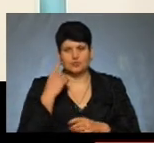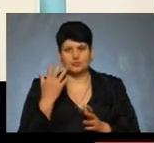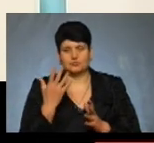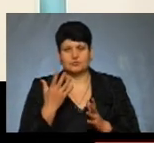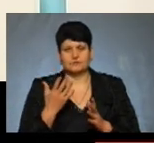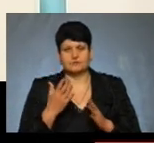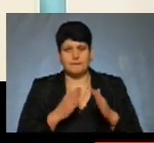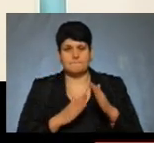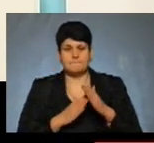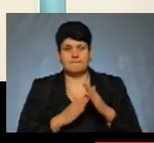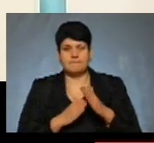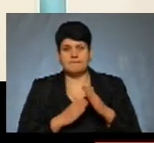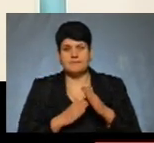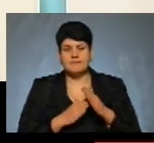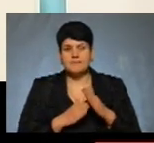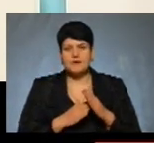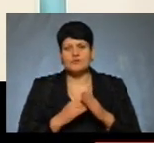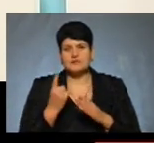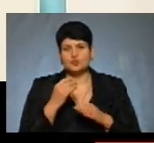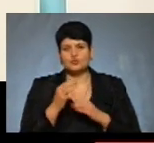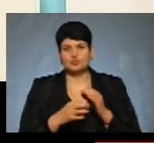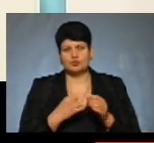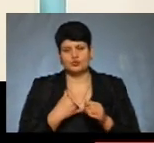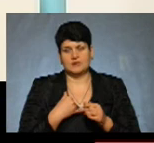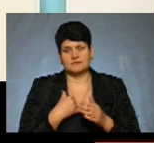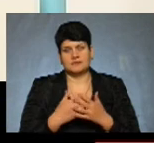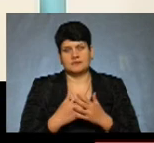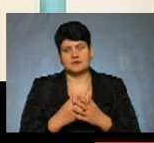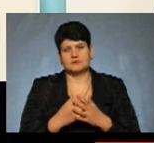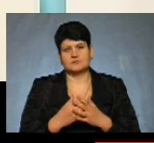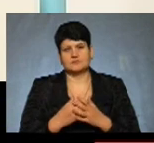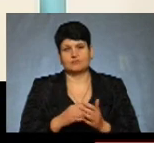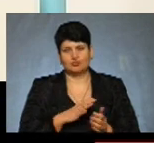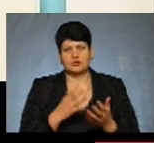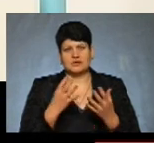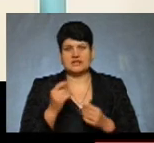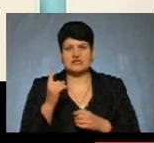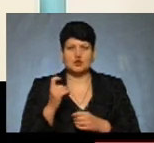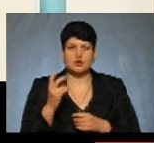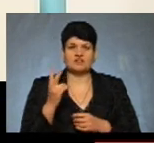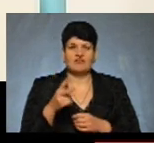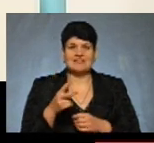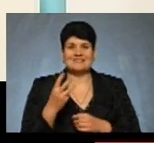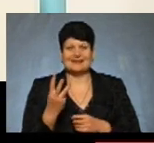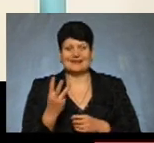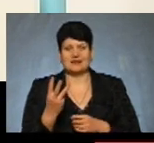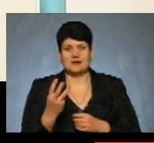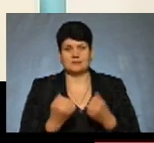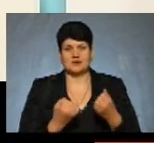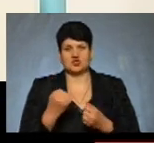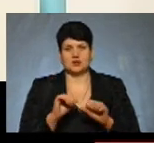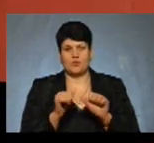піковий кількість транспортних засобів за одну добу у нас складає, ну, порядка, було нічого, 123 транспортні засоби